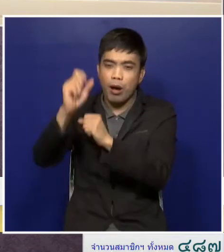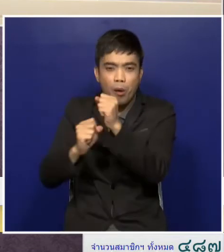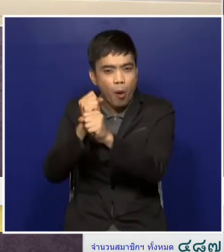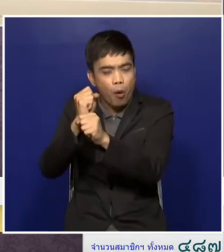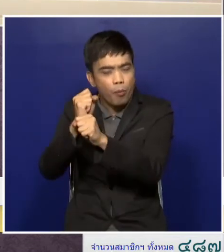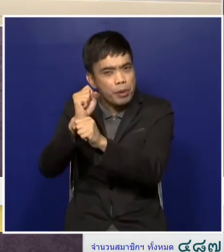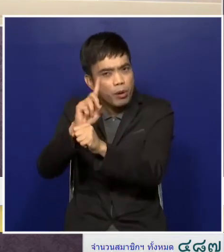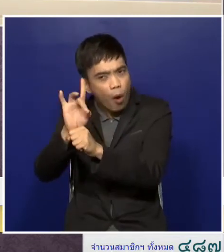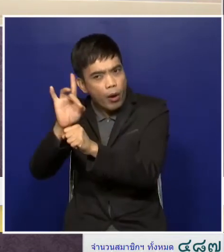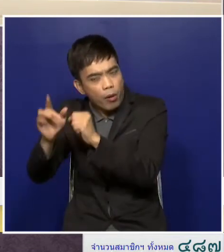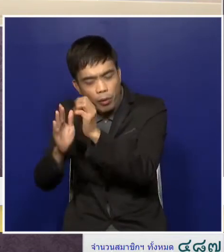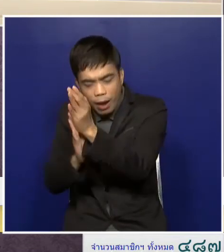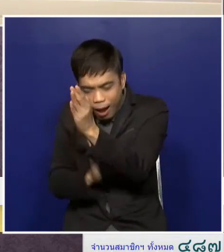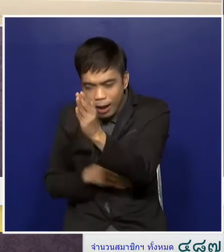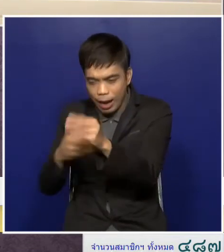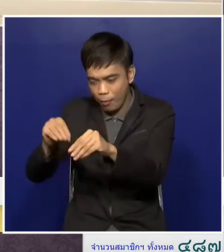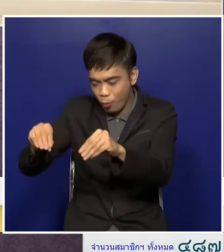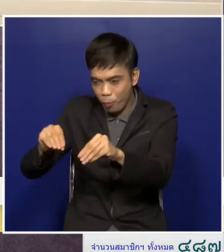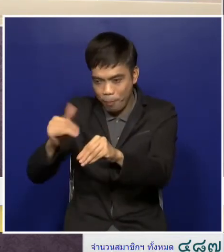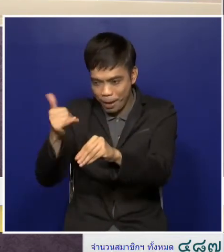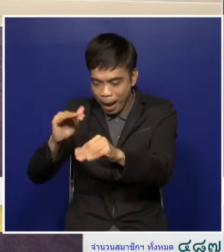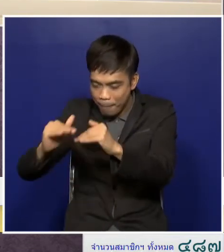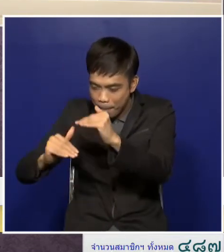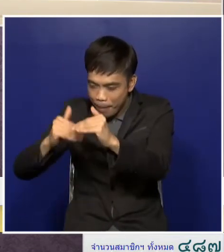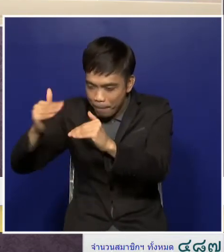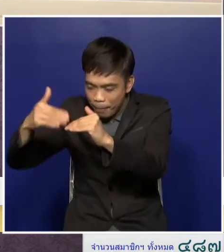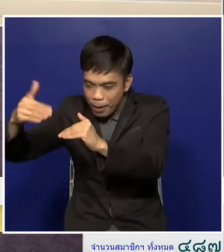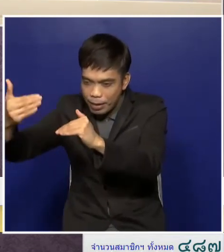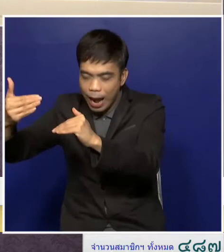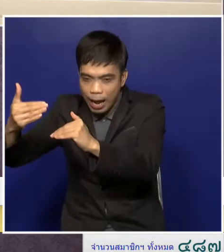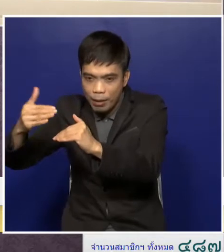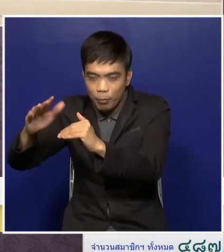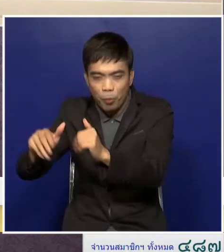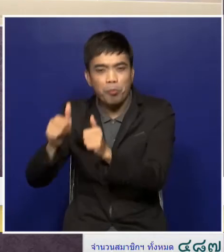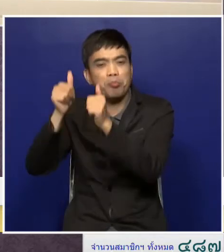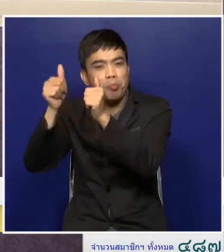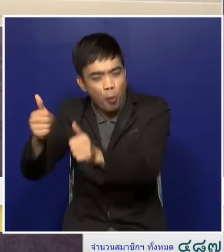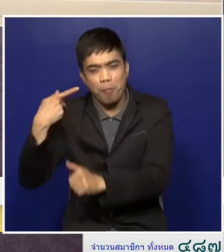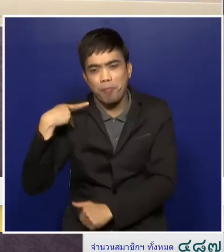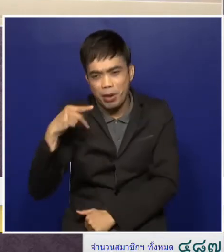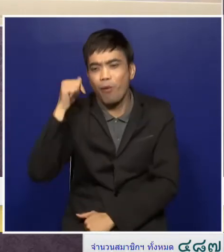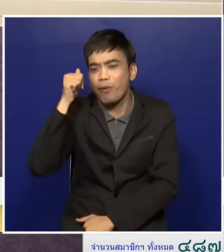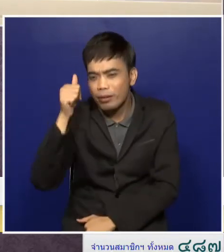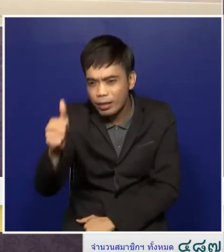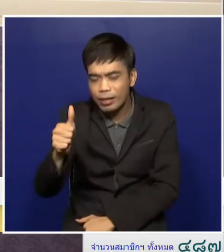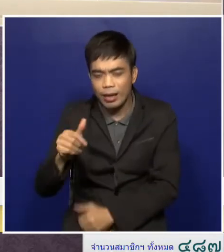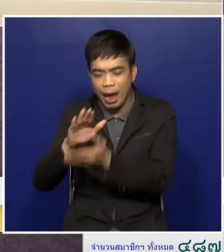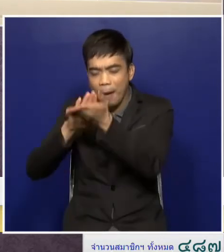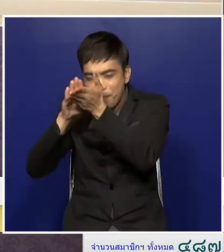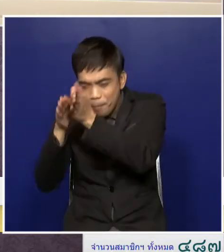นาที่ได้ประโยชน์กับประเทศชาติเอาไปพัฒนาสายพัน์ instrน